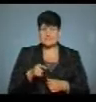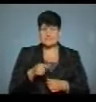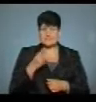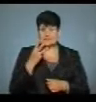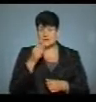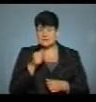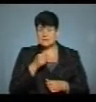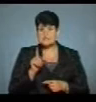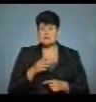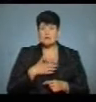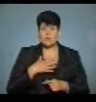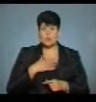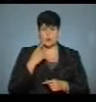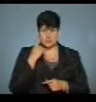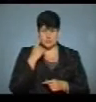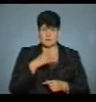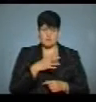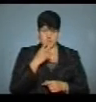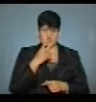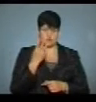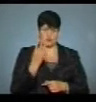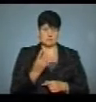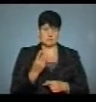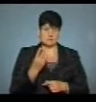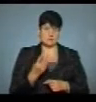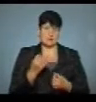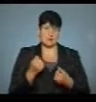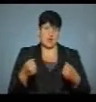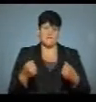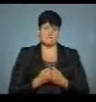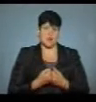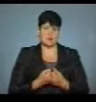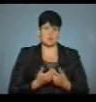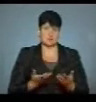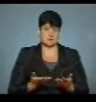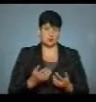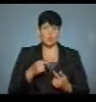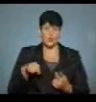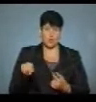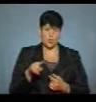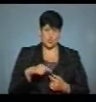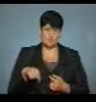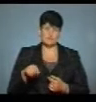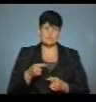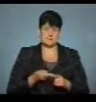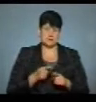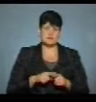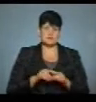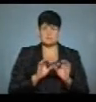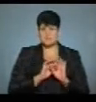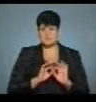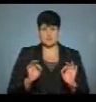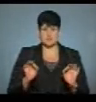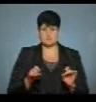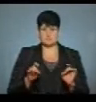3 місяці тільки на моїх очах було 4 аварії на тому, ну, скажімо так, перехресті. І тому кільце це дуже прекрасний вихід з